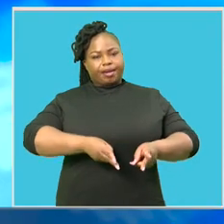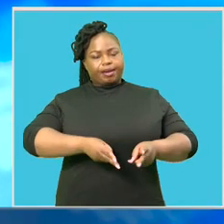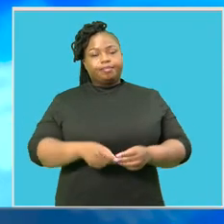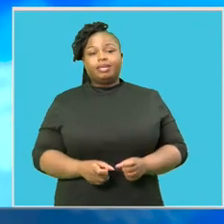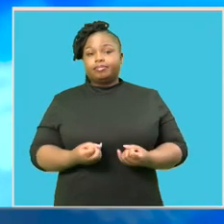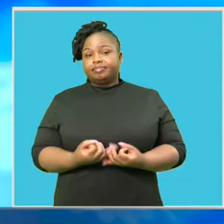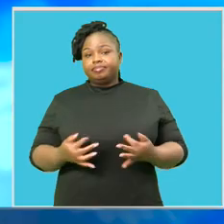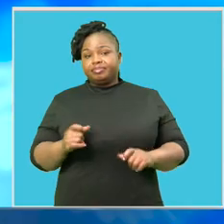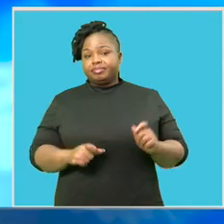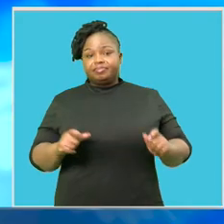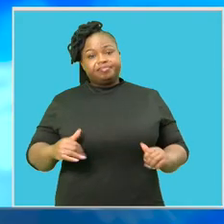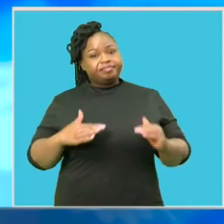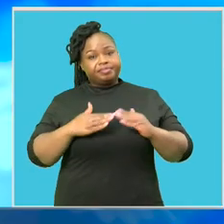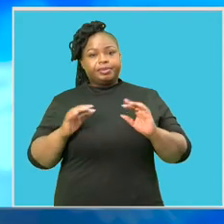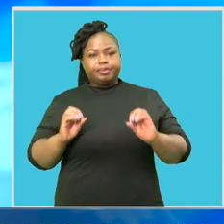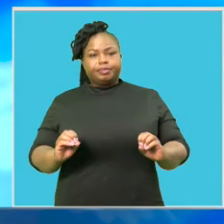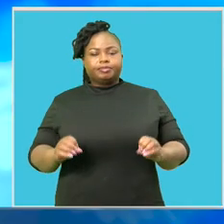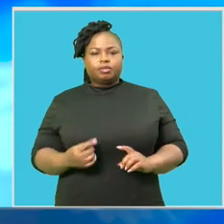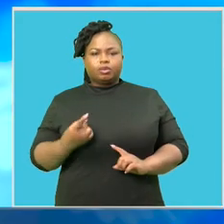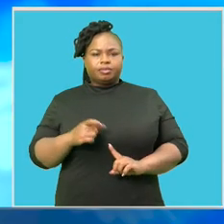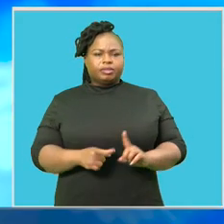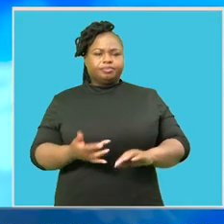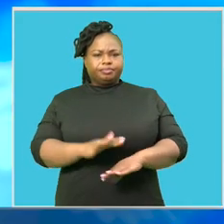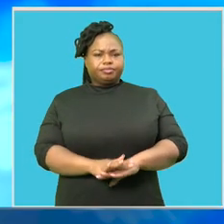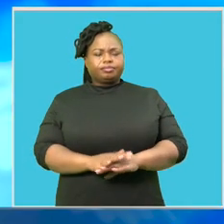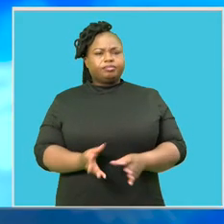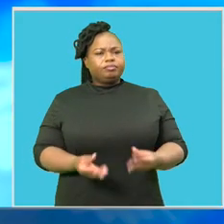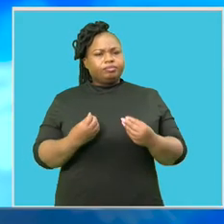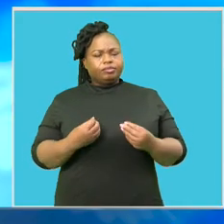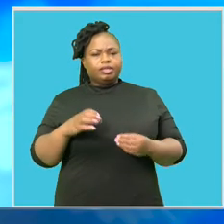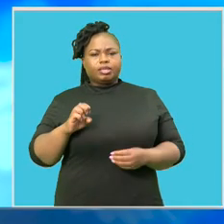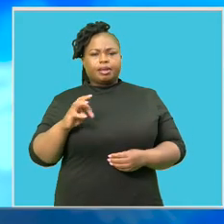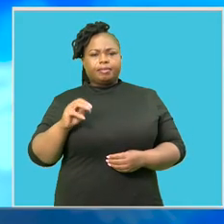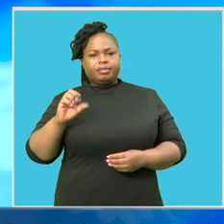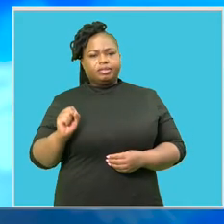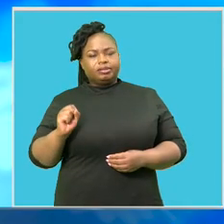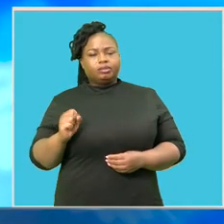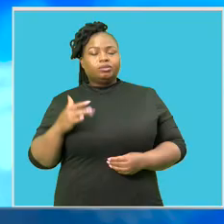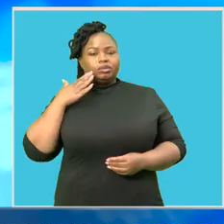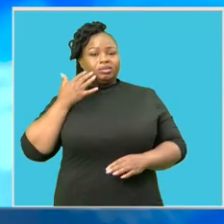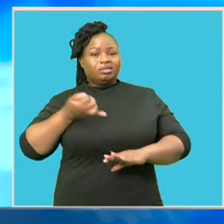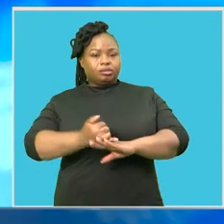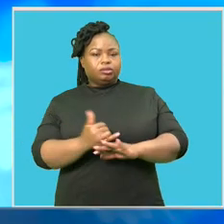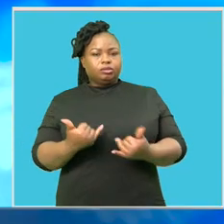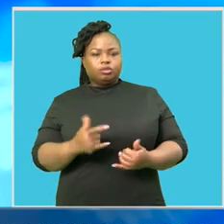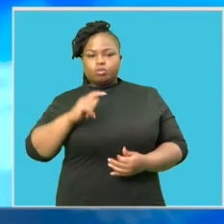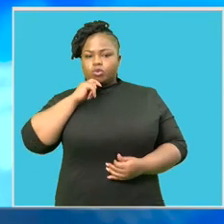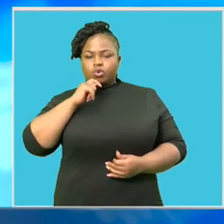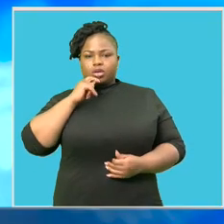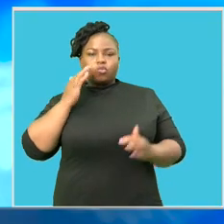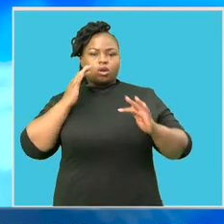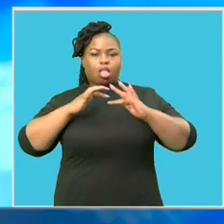yabantu ingenamakhaya. Umzimba wobhubhileyo ufunyanwe ngabasebenzi beenkonzo zolawulo olungxamisekileyo ngentseni namhlanje phantsi